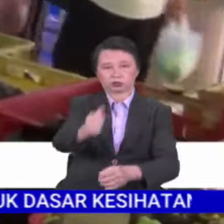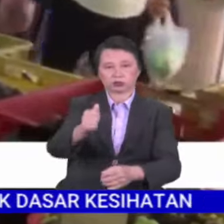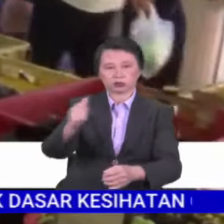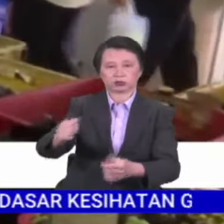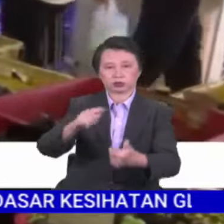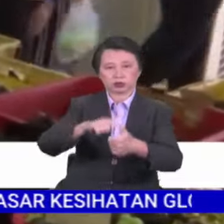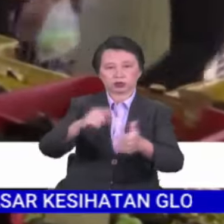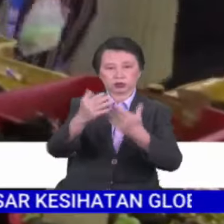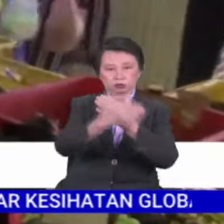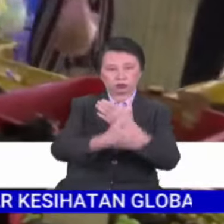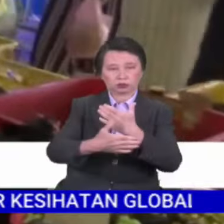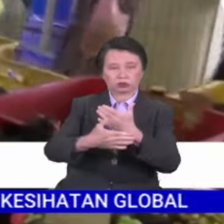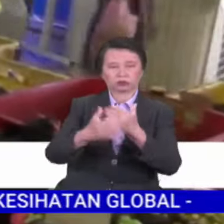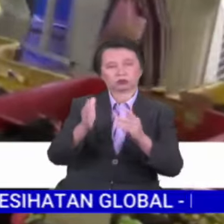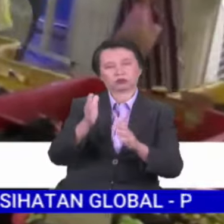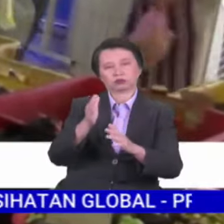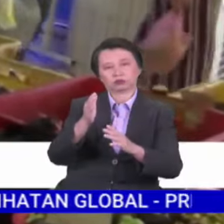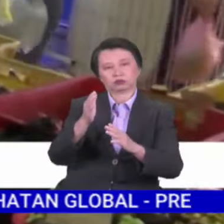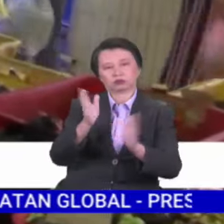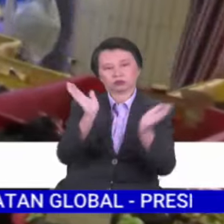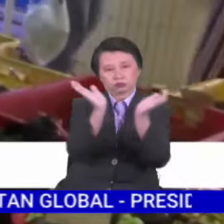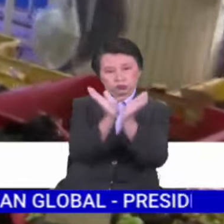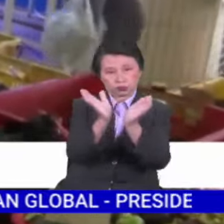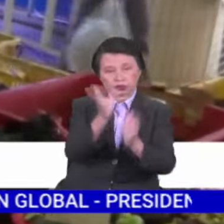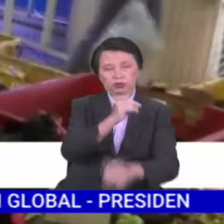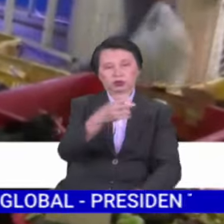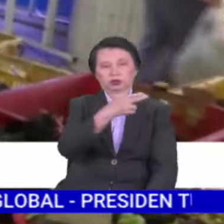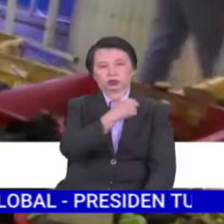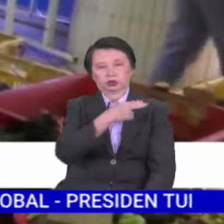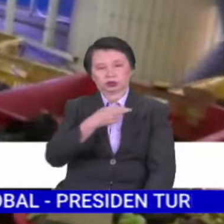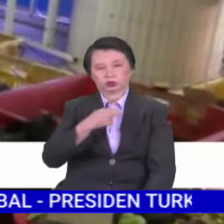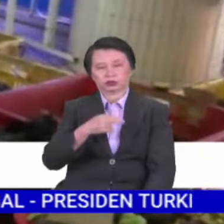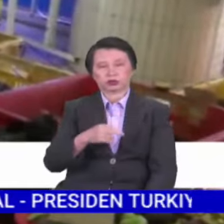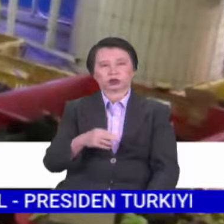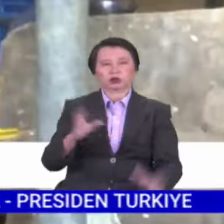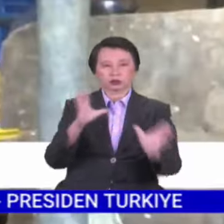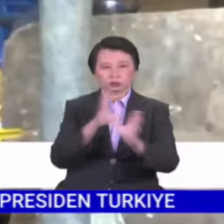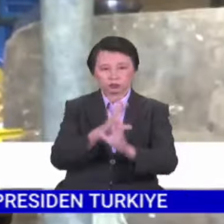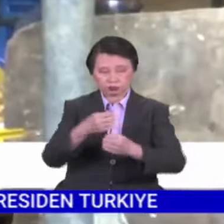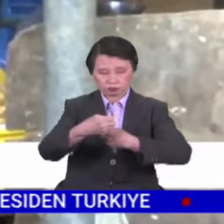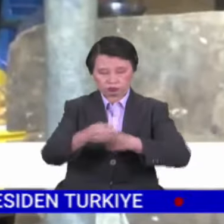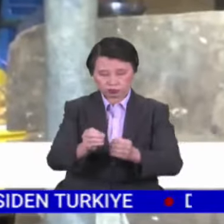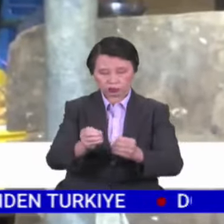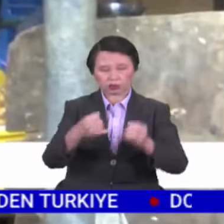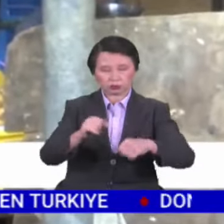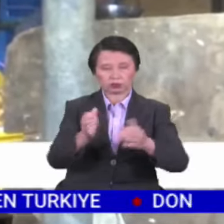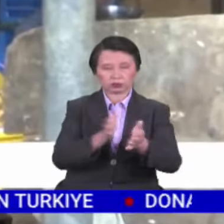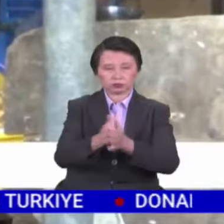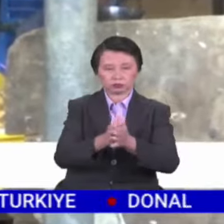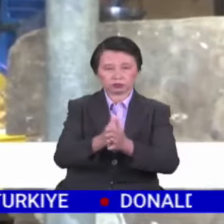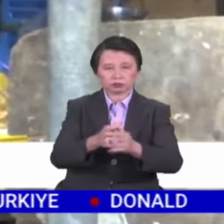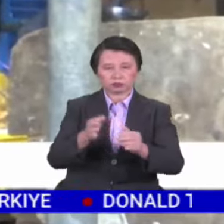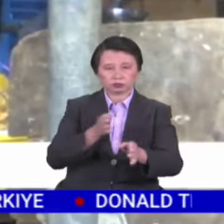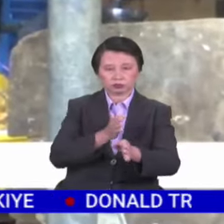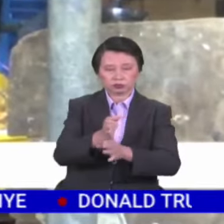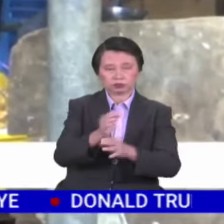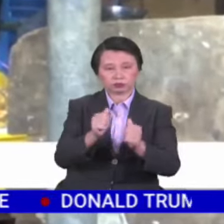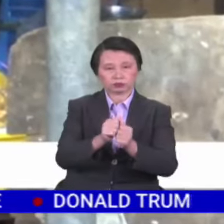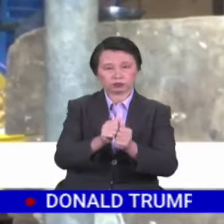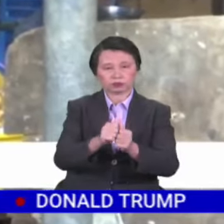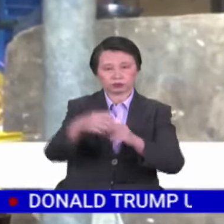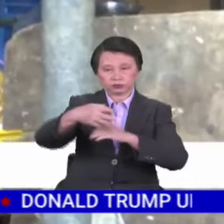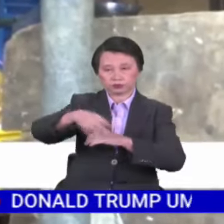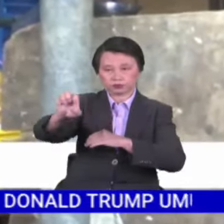masing-masingnya di Brunei dan Indonesia. Dengan penubuhan pejabat tersebut, ia akan merancangkan lagi urusan perdagangan yang menjadi titik penghubung